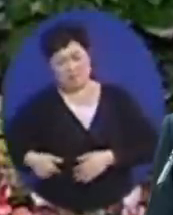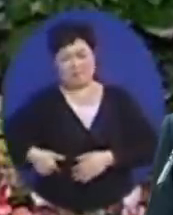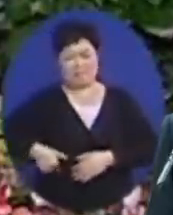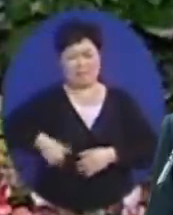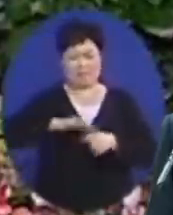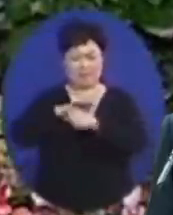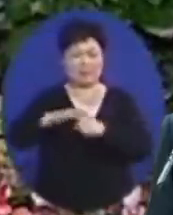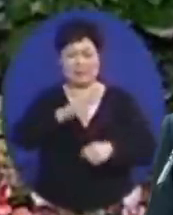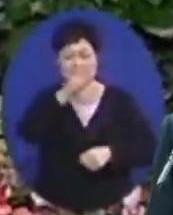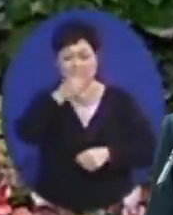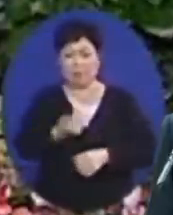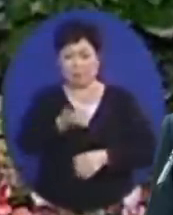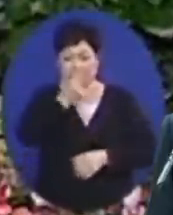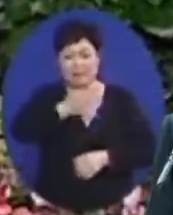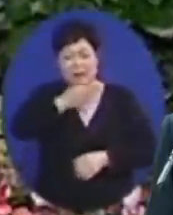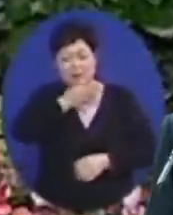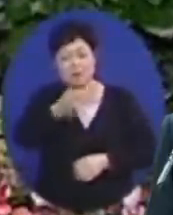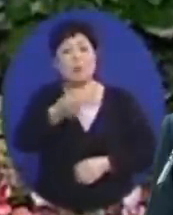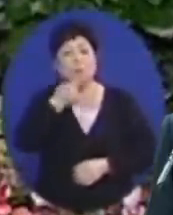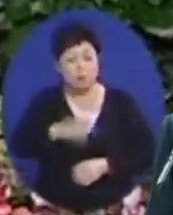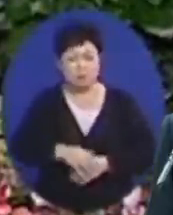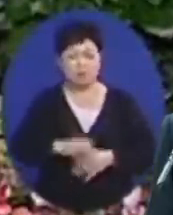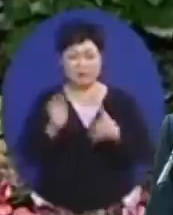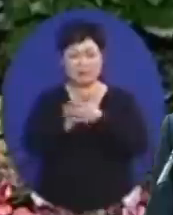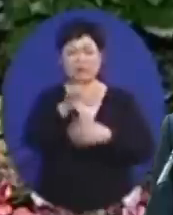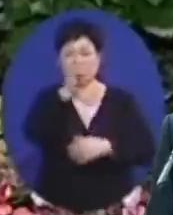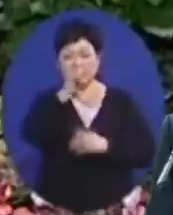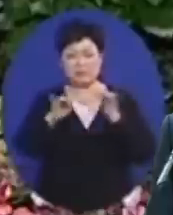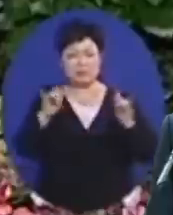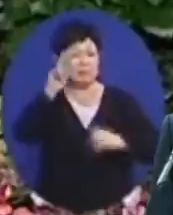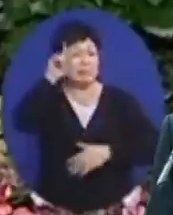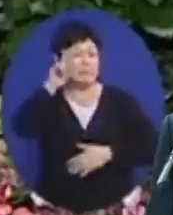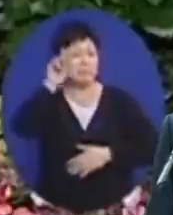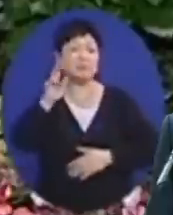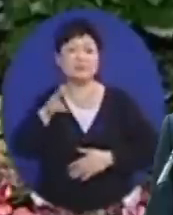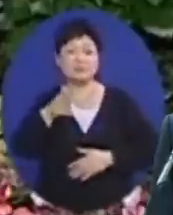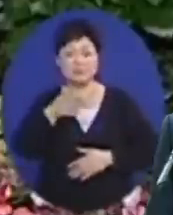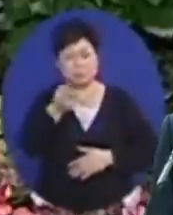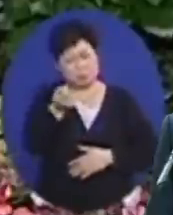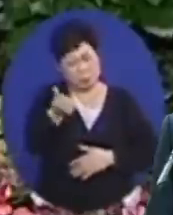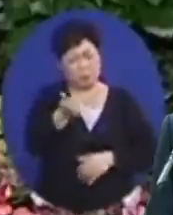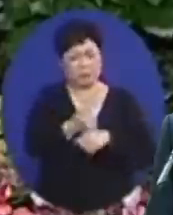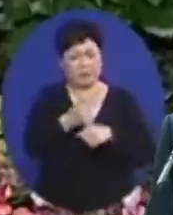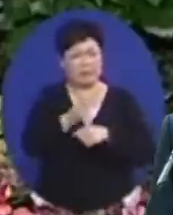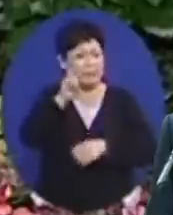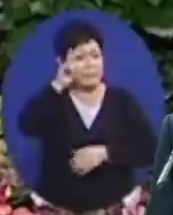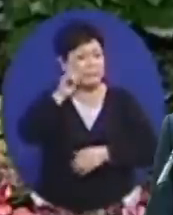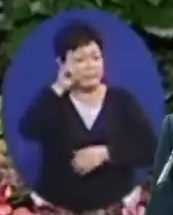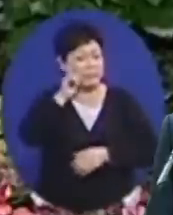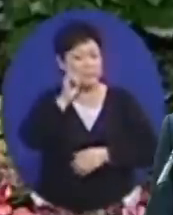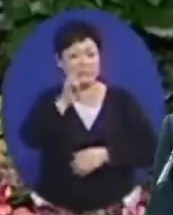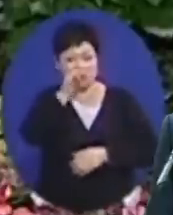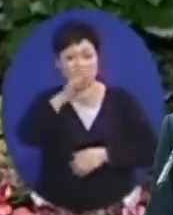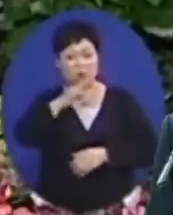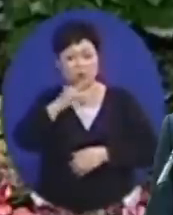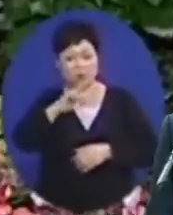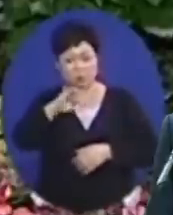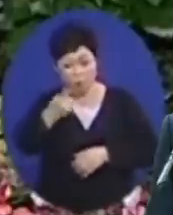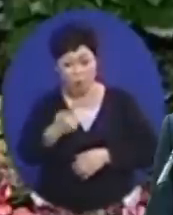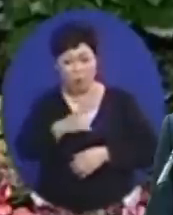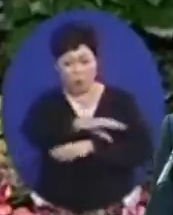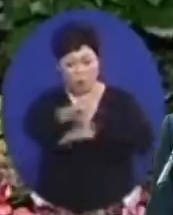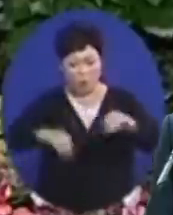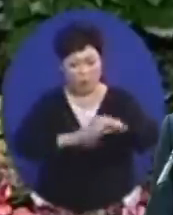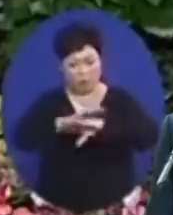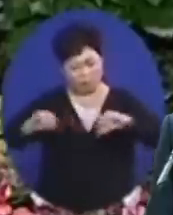않는다는 연구 보고가 있습니다. 친구가 있는 사람은 스트레스를 덜 받고 스트레스를 받더라도 금방 풀 수 있기 때문에 면역력이